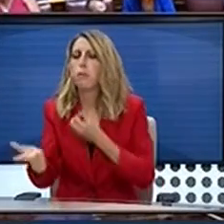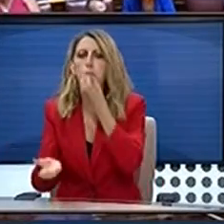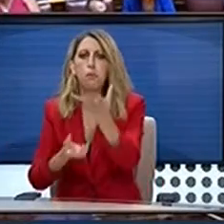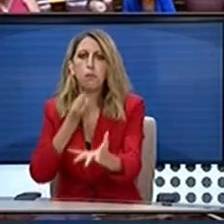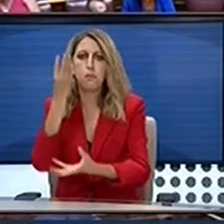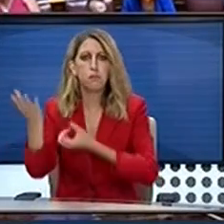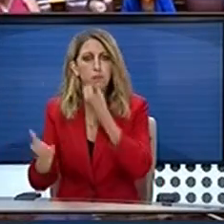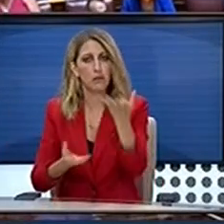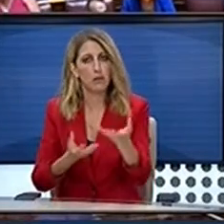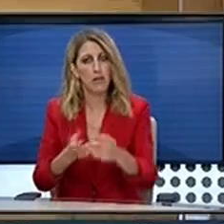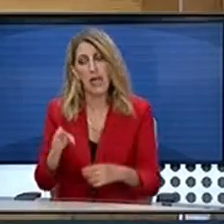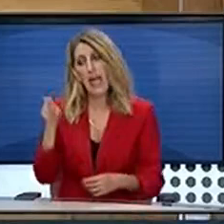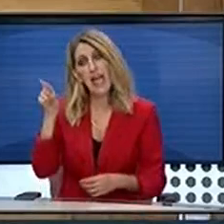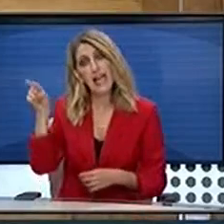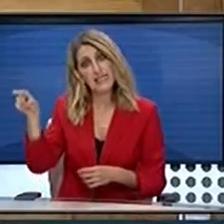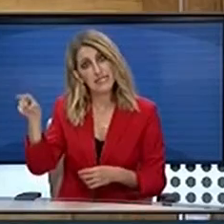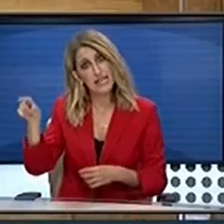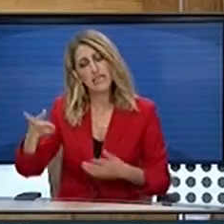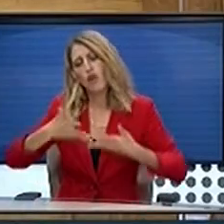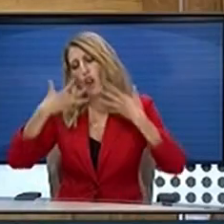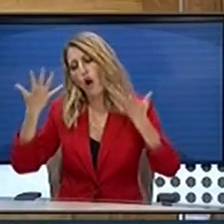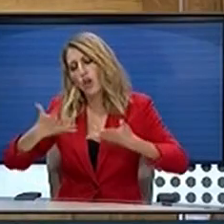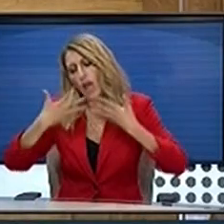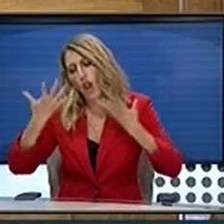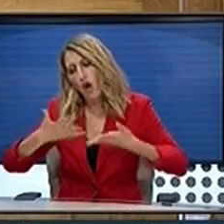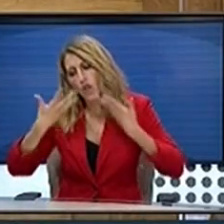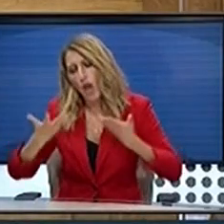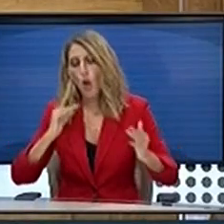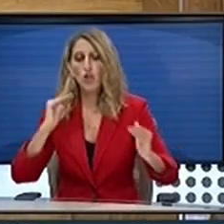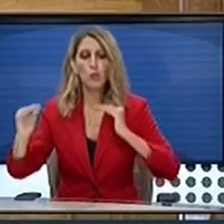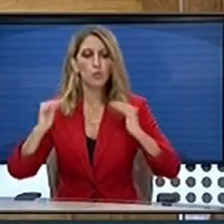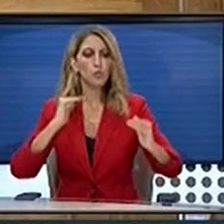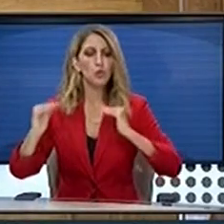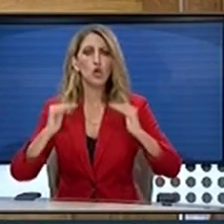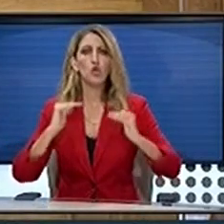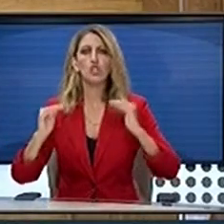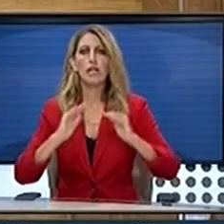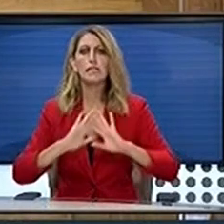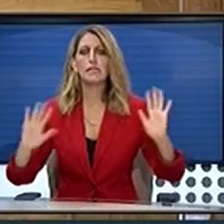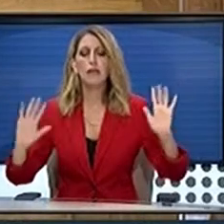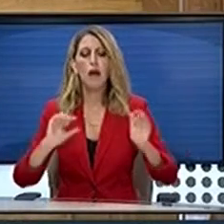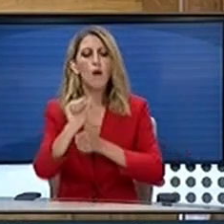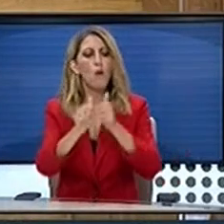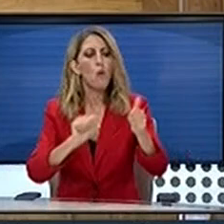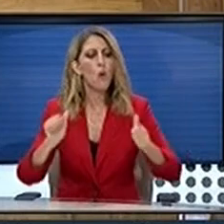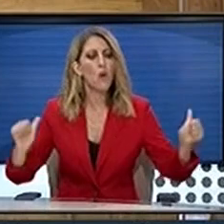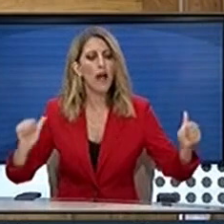να εμφανίζεστε ως προστάτες των θεσμών, τους θεσμούς που εσείς οι ίδιοι πριονίζετε με τις δικές σας